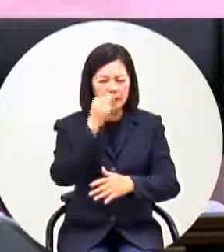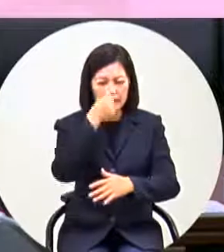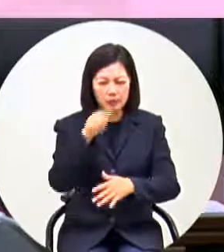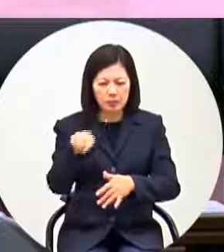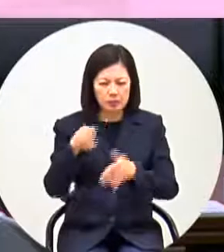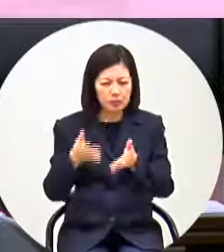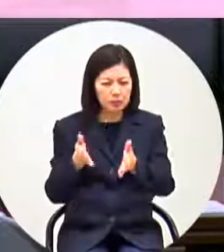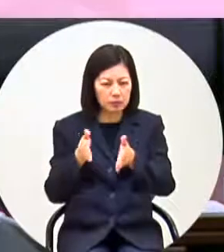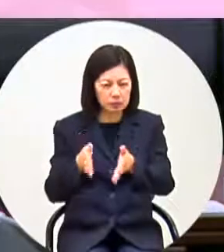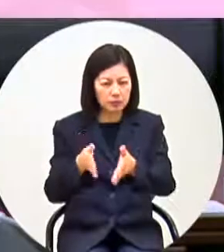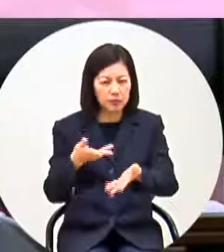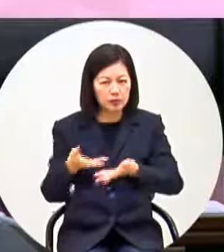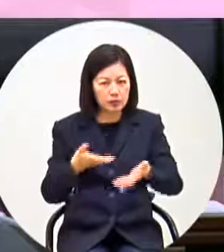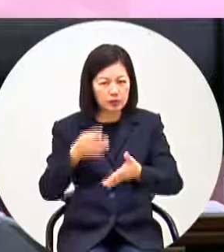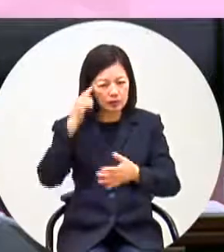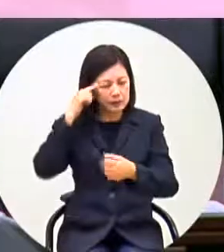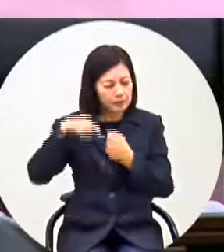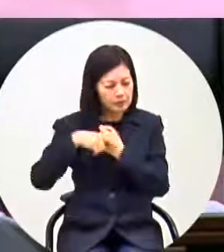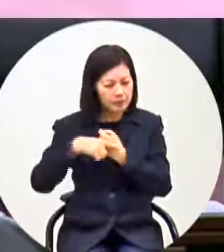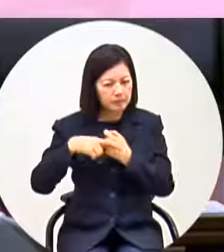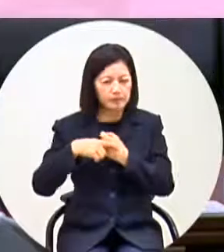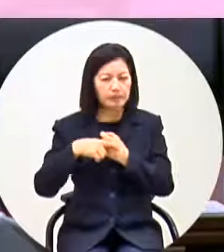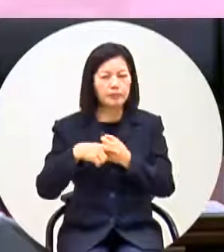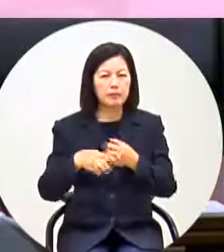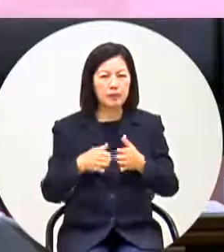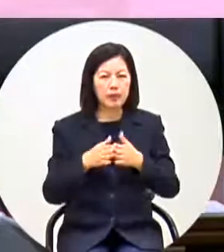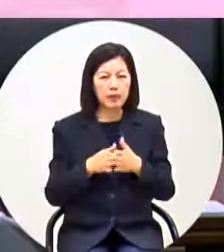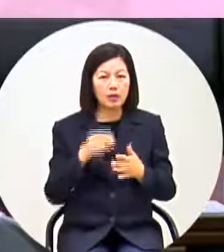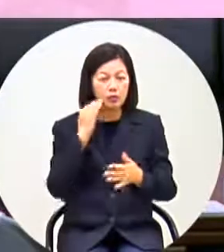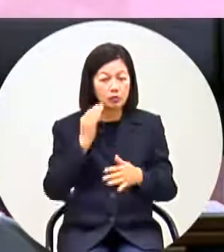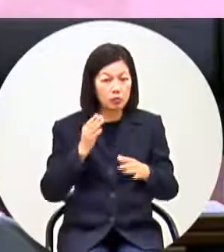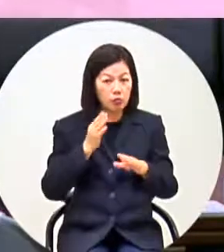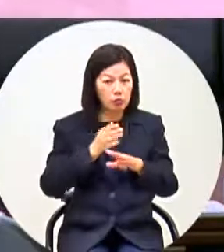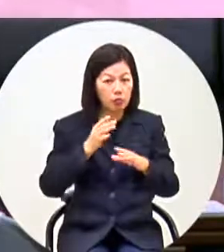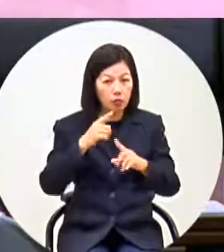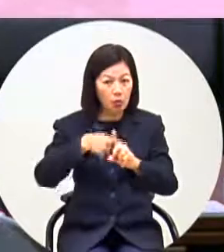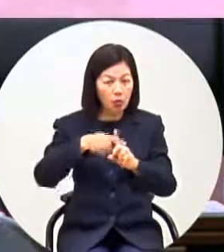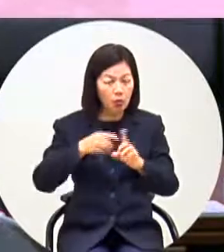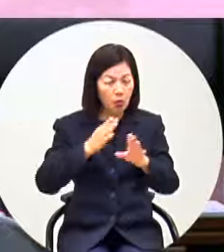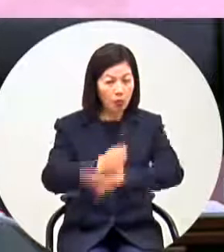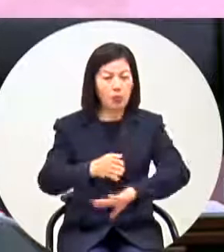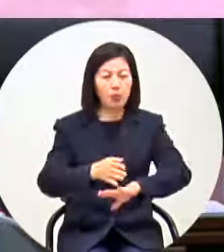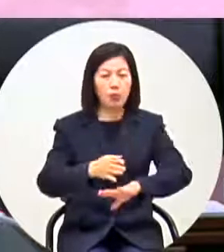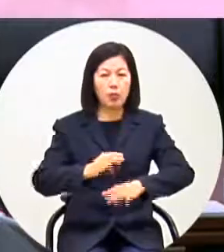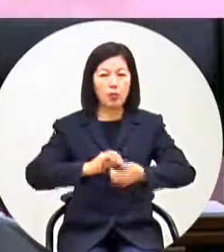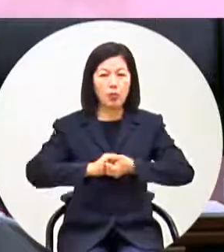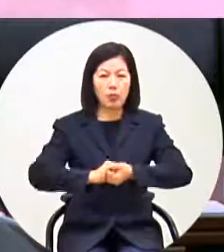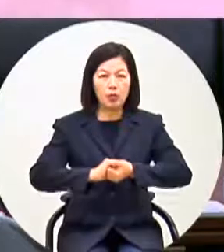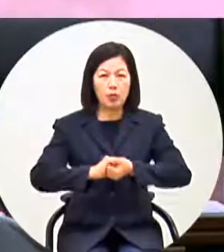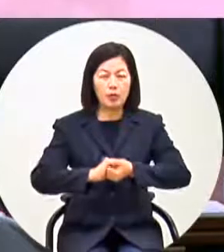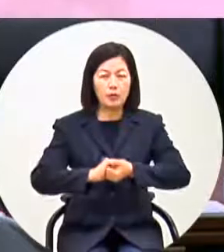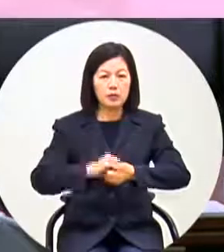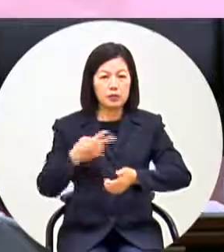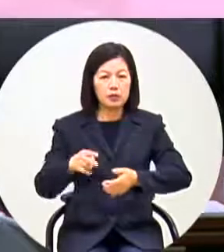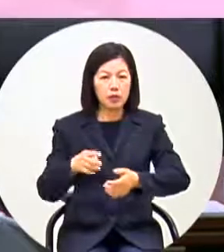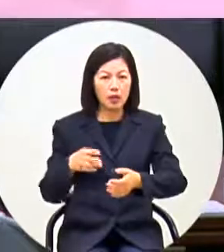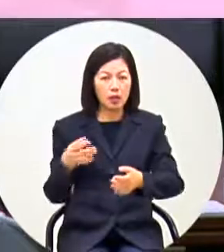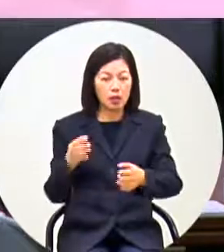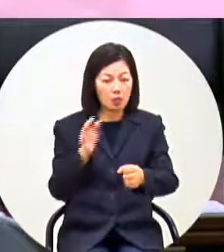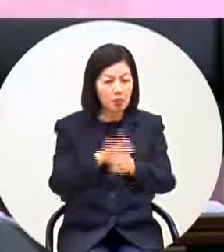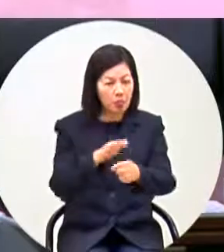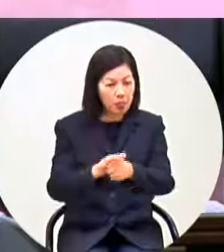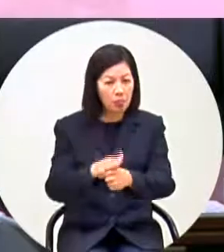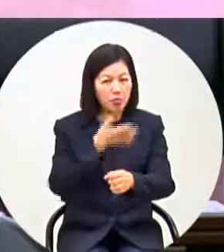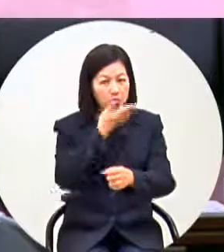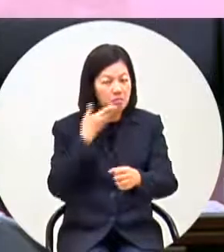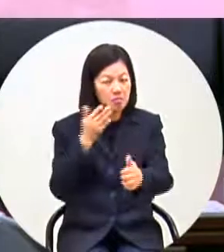议了哈。如果真的超过话，我们真的一定要来有一个补偿性的还是优惠性质，因为我们洪山真